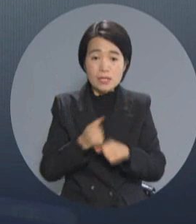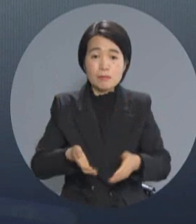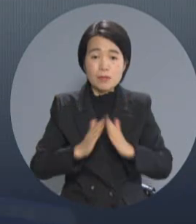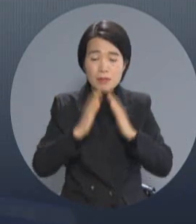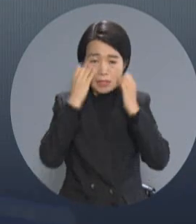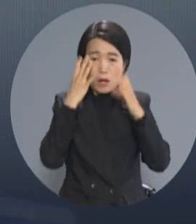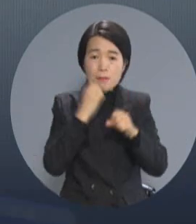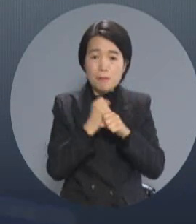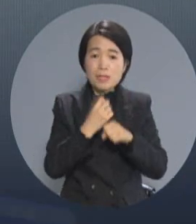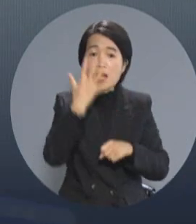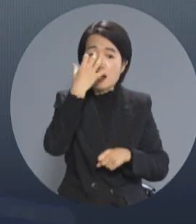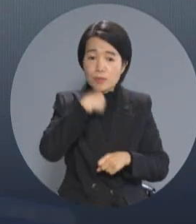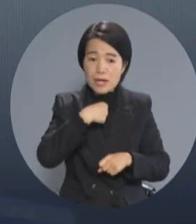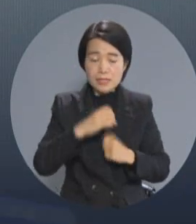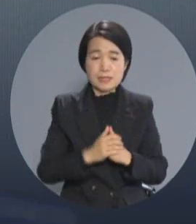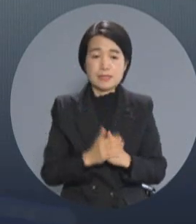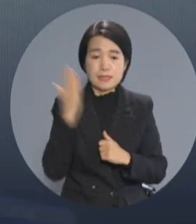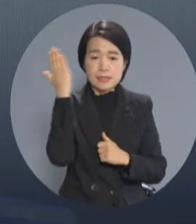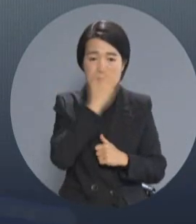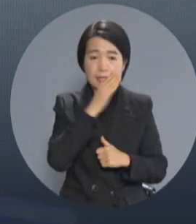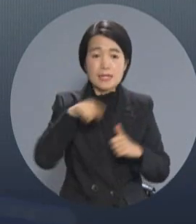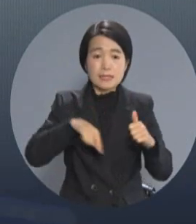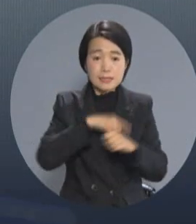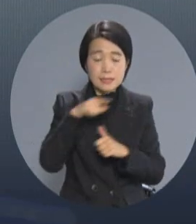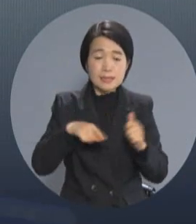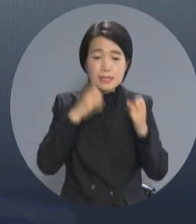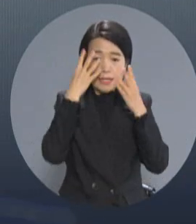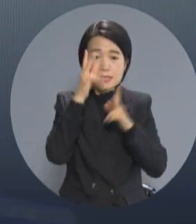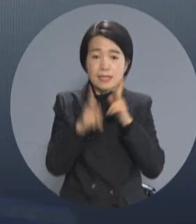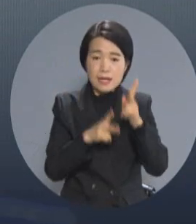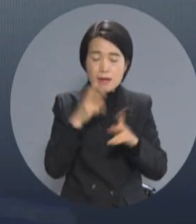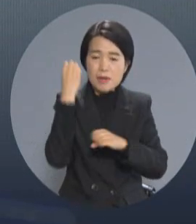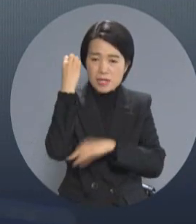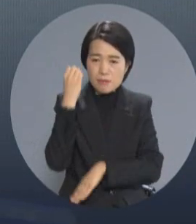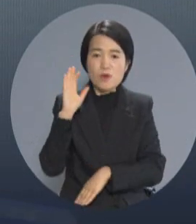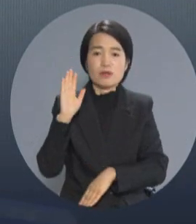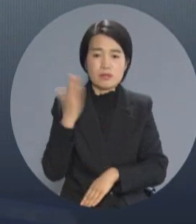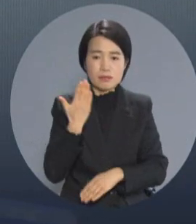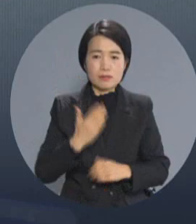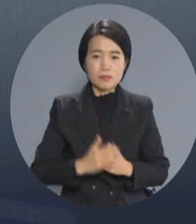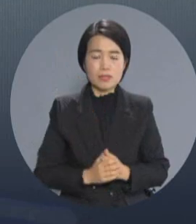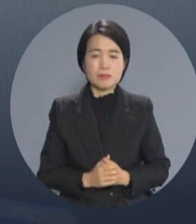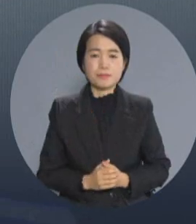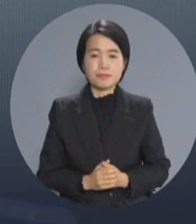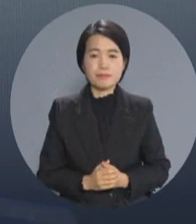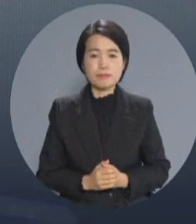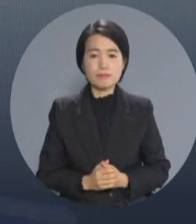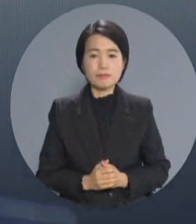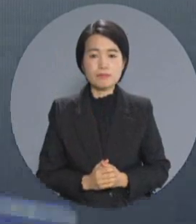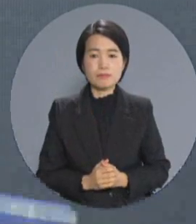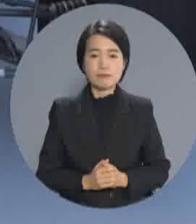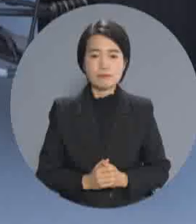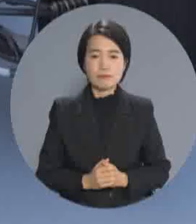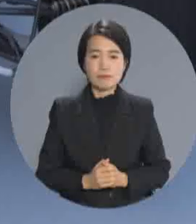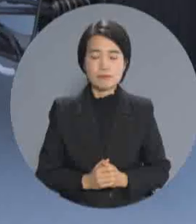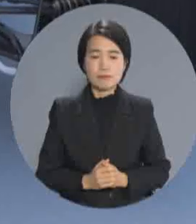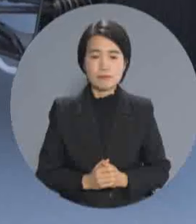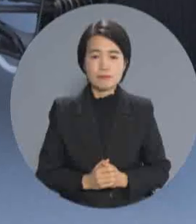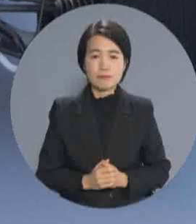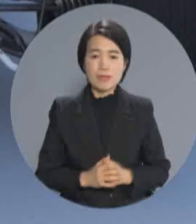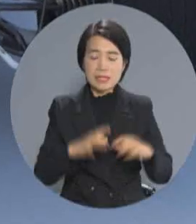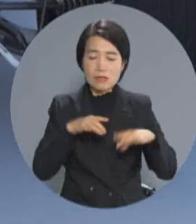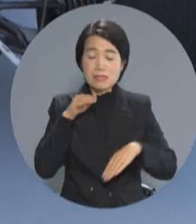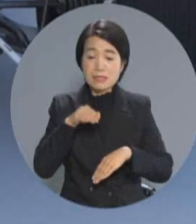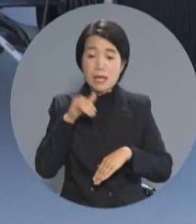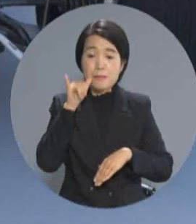시설에서 새롭게 창출되는 부가가치는 이러한 친환경 신사업의 밑거름이 될 것입니다.